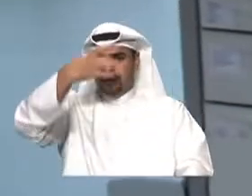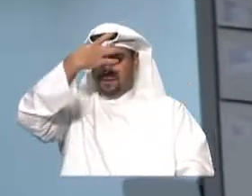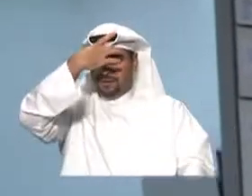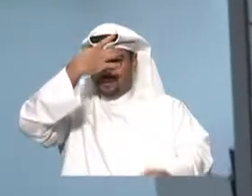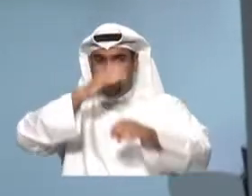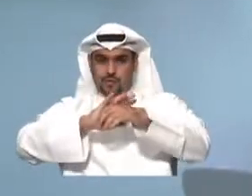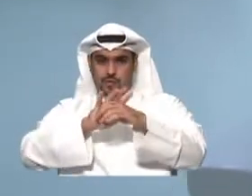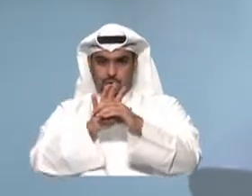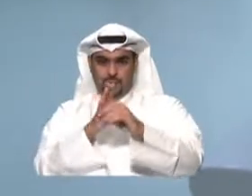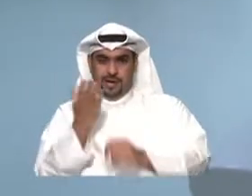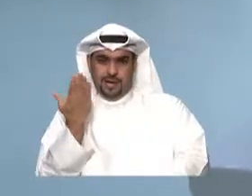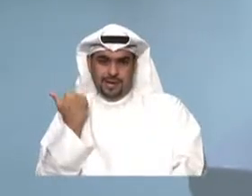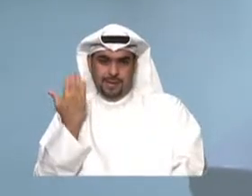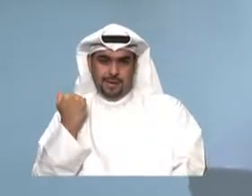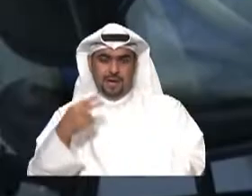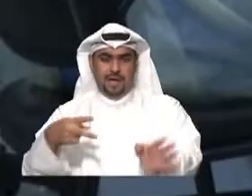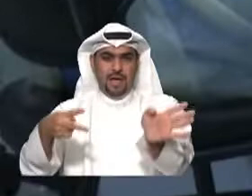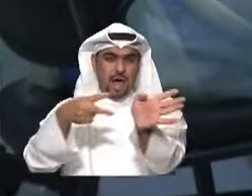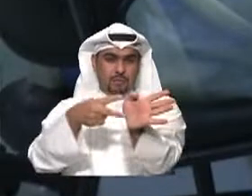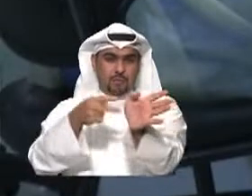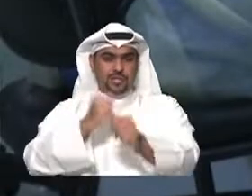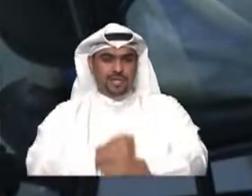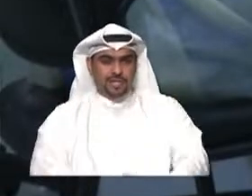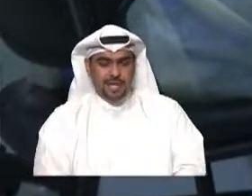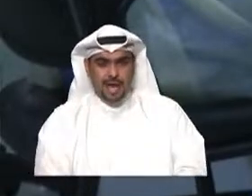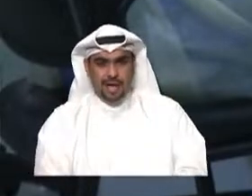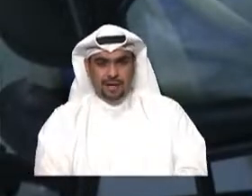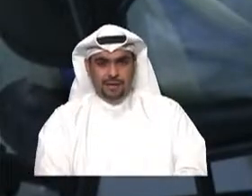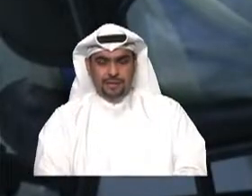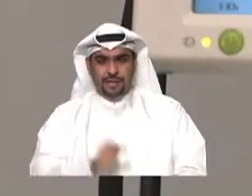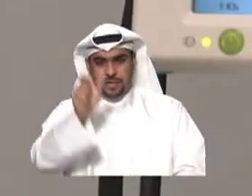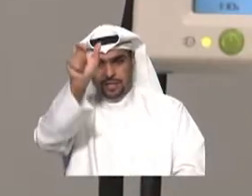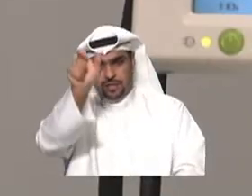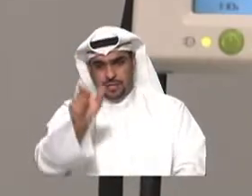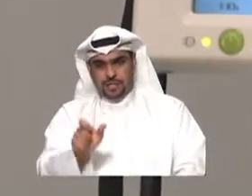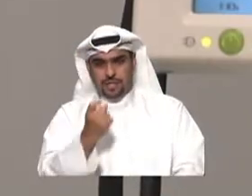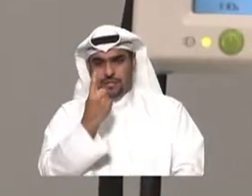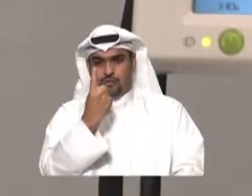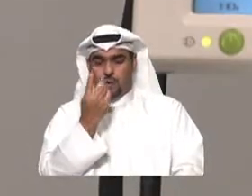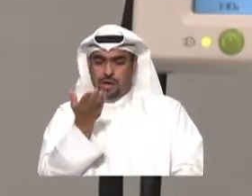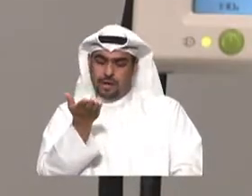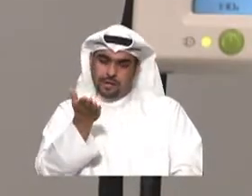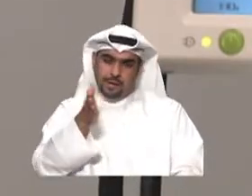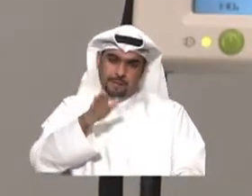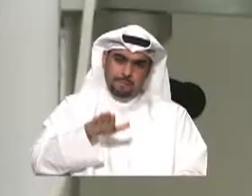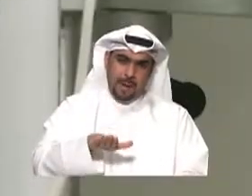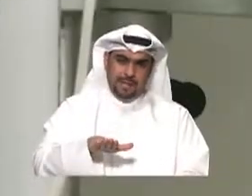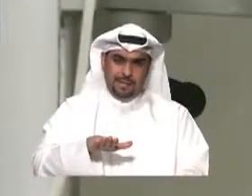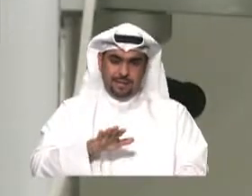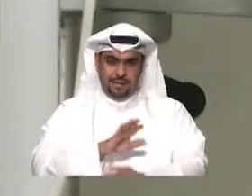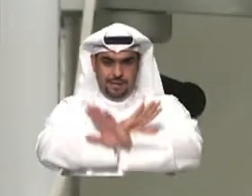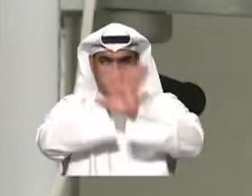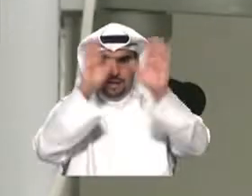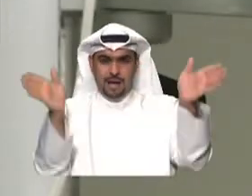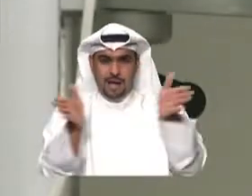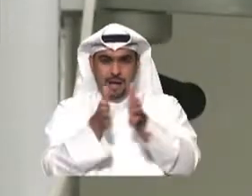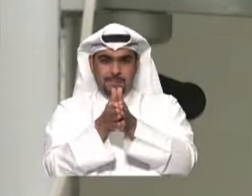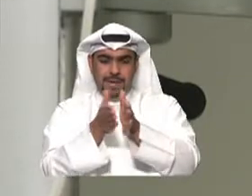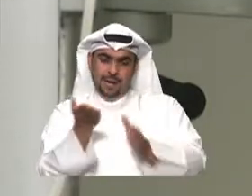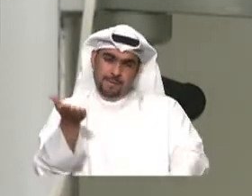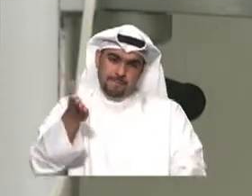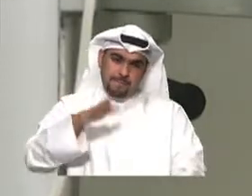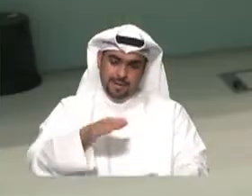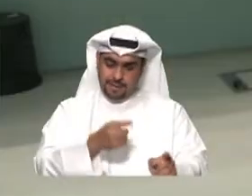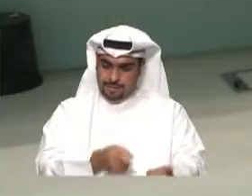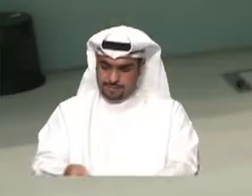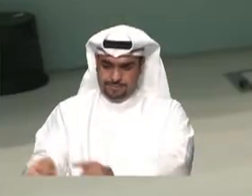الساعات 24 الماضية، فيما سجلت حالة وفاة واحدة، ليصبح مجموع حالات الوفاة المسجلة